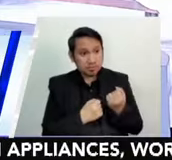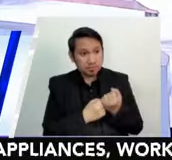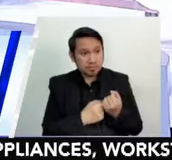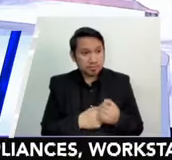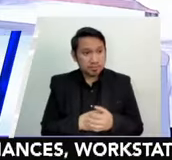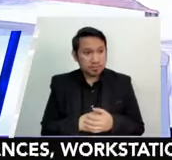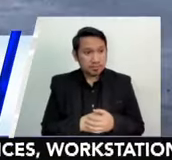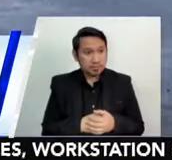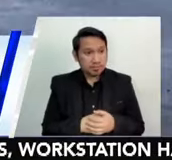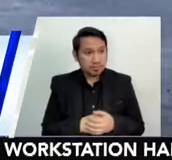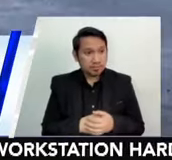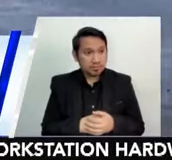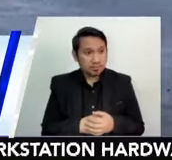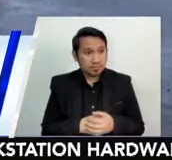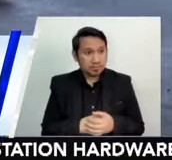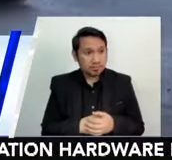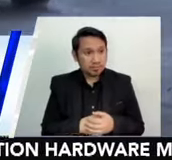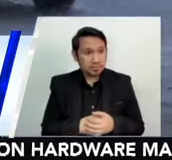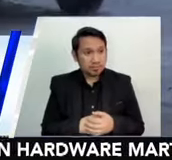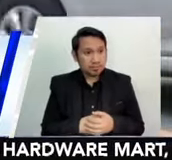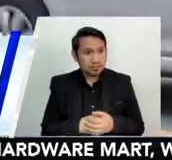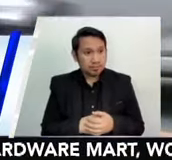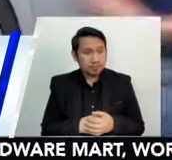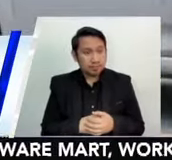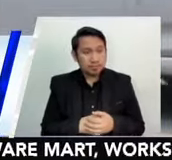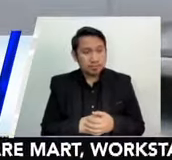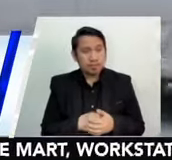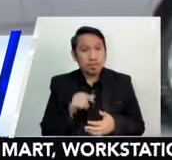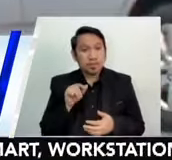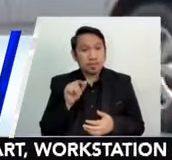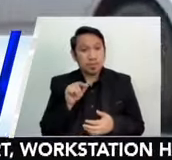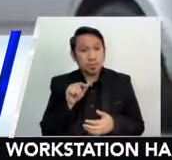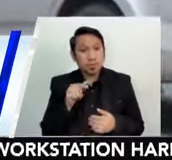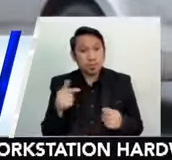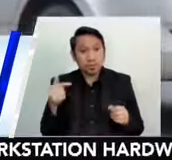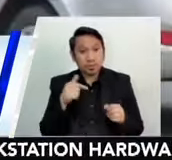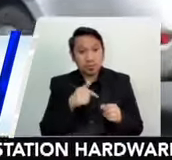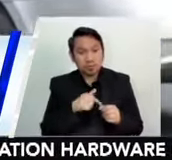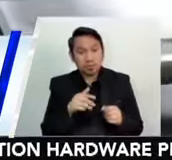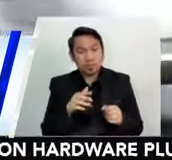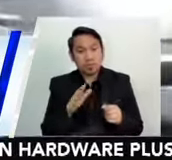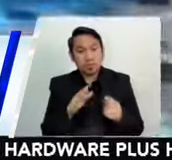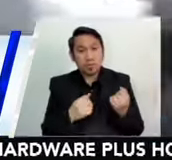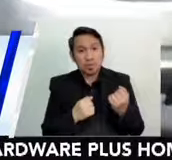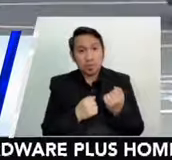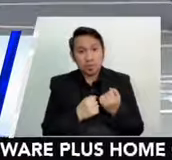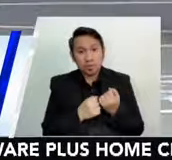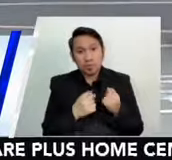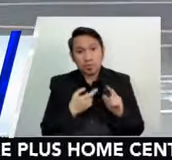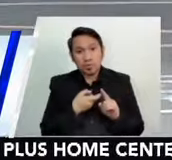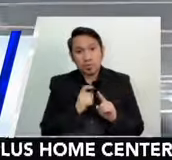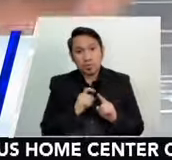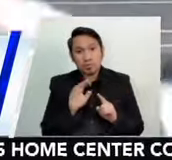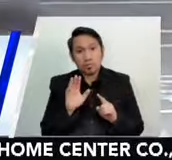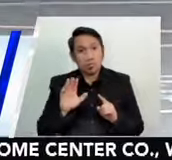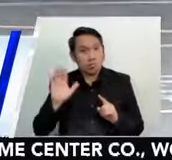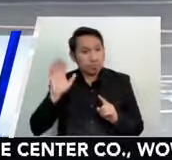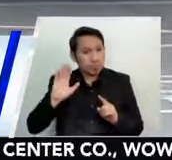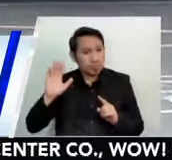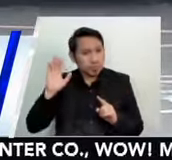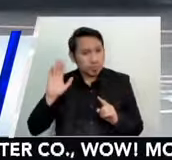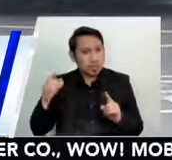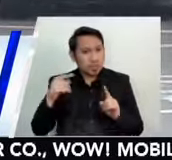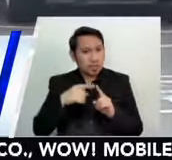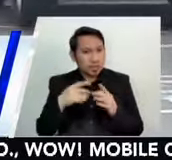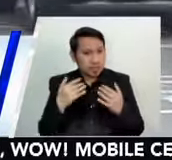Igan, yung pong fuel subsidy at yung subsidy o mga ayuda mula po nung panahon ng pandemya, hanggang sa ngayon